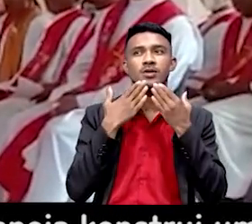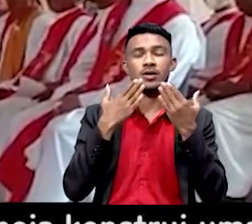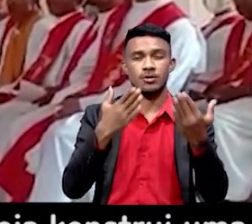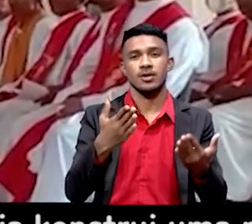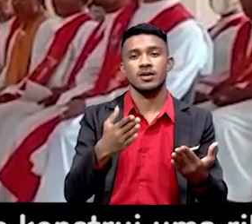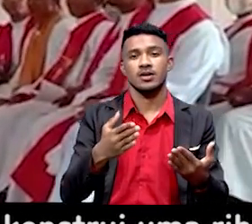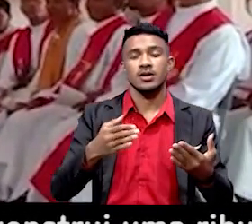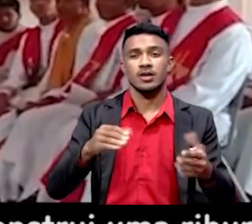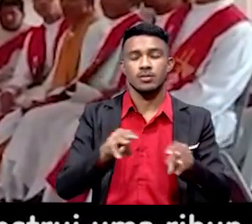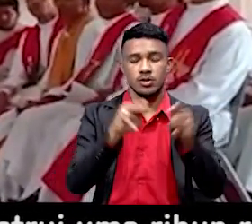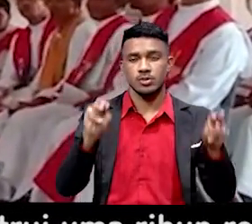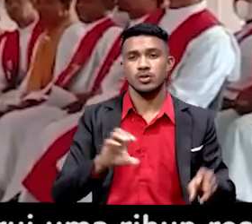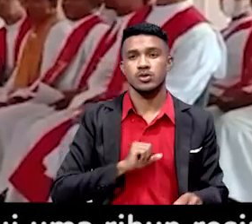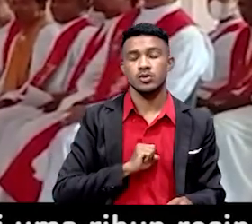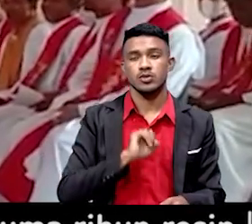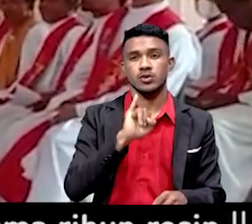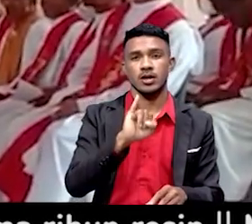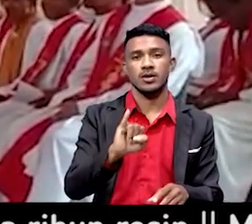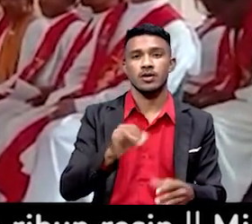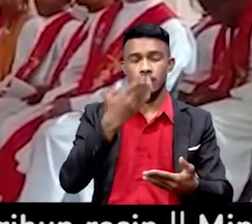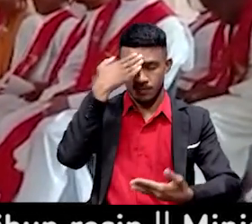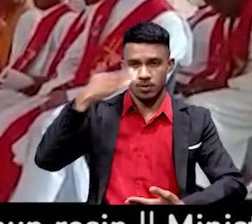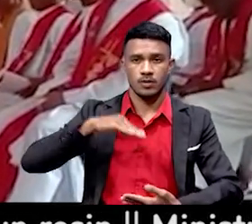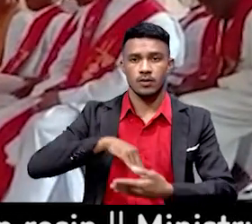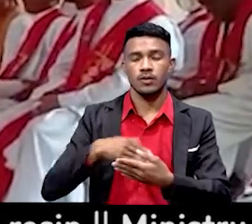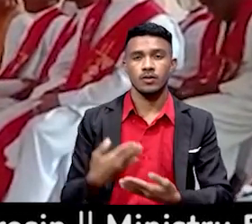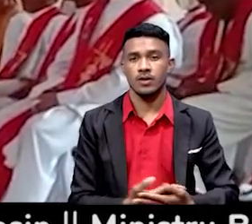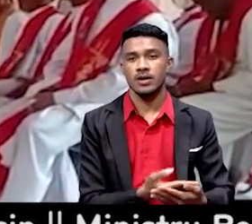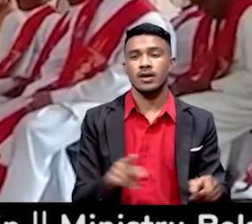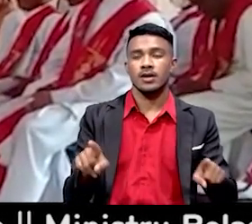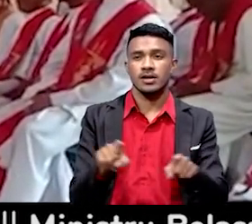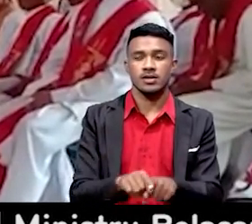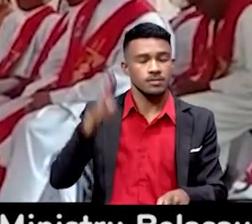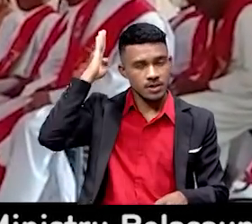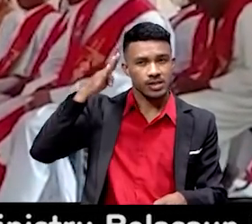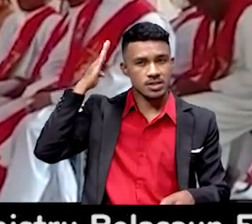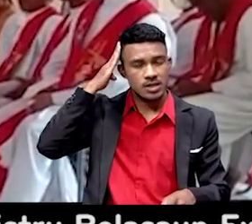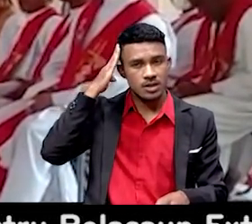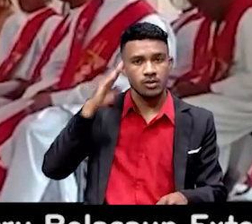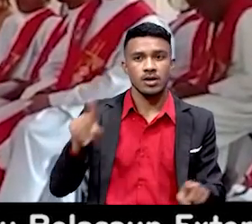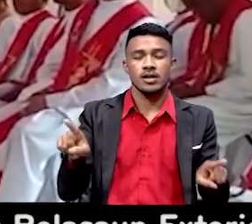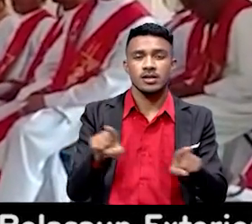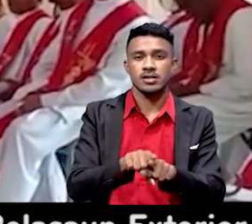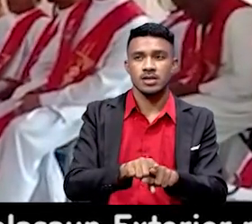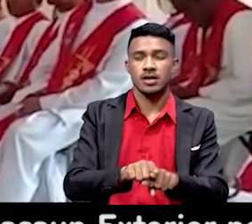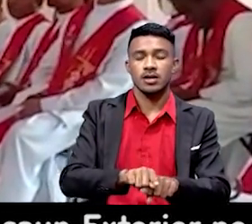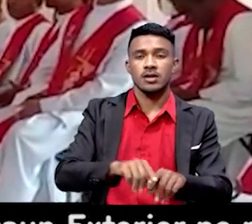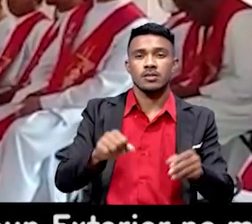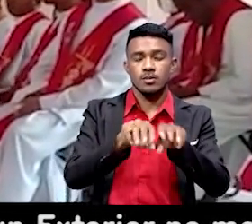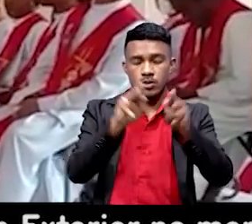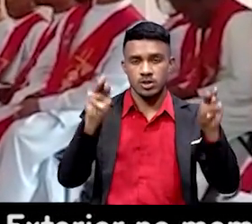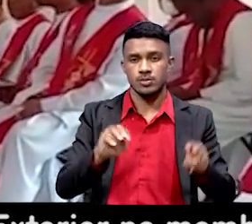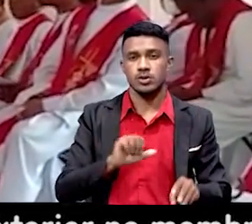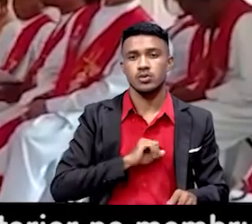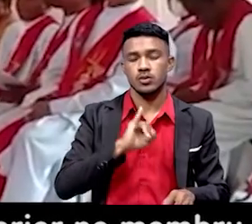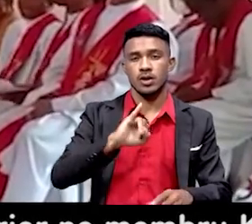oan, nebe considera Dom Basílio hanesan suai oan, mas que nia lao suai oan. Mai be, Dom